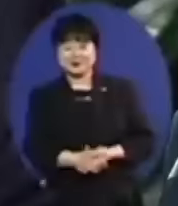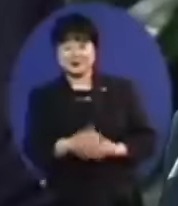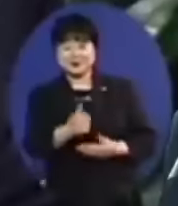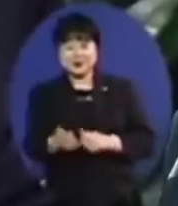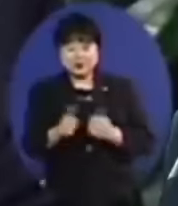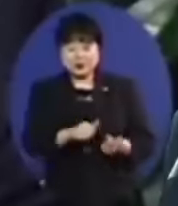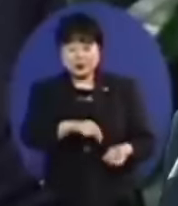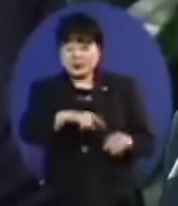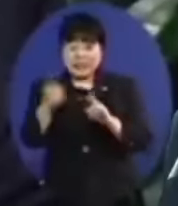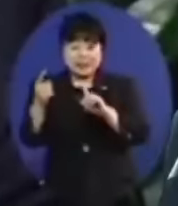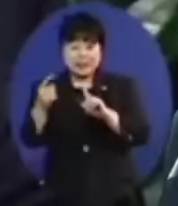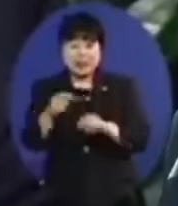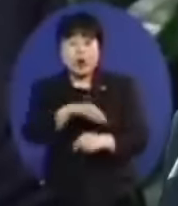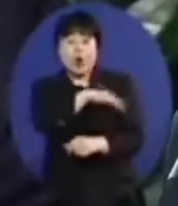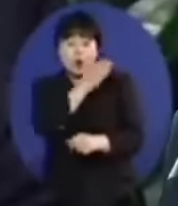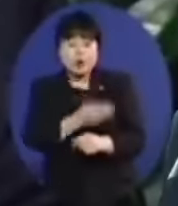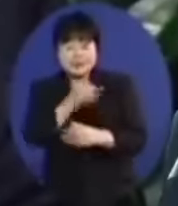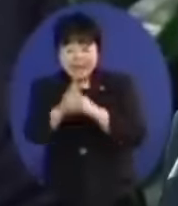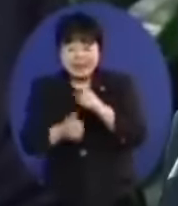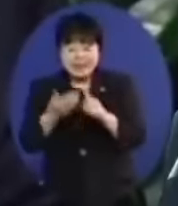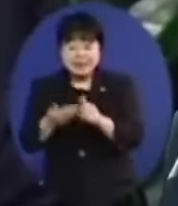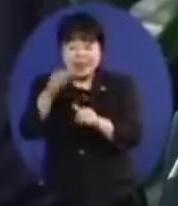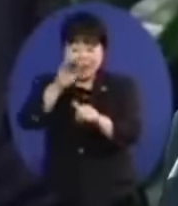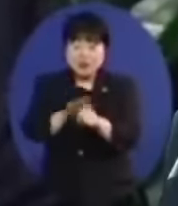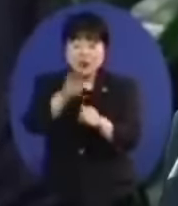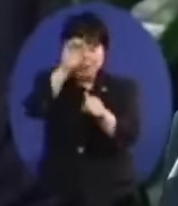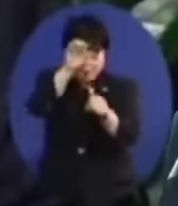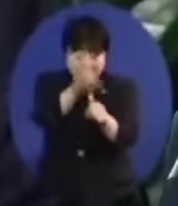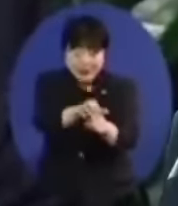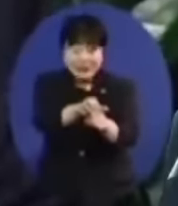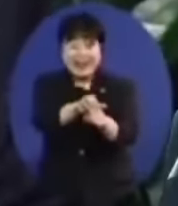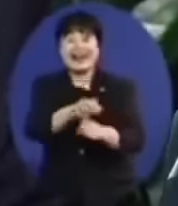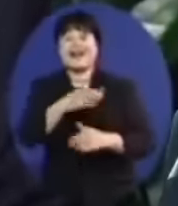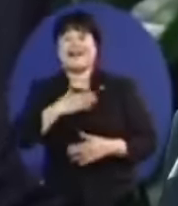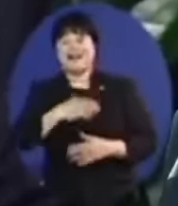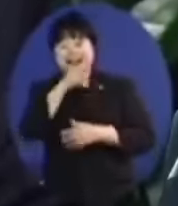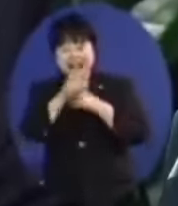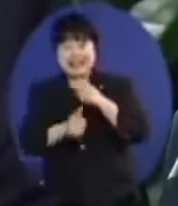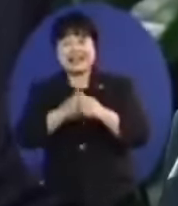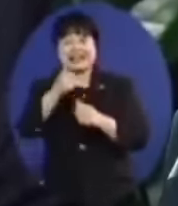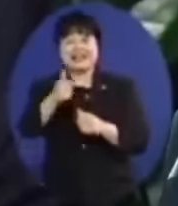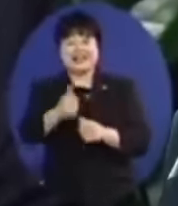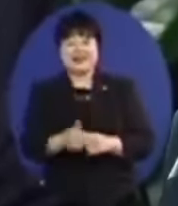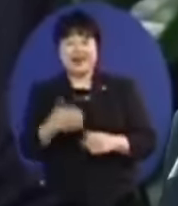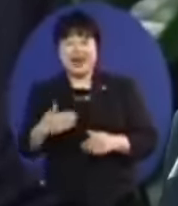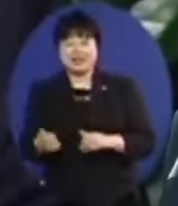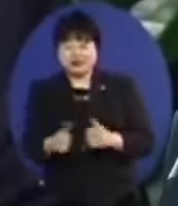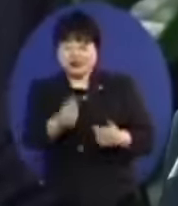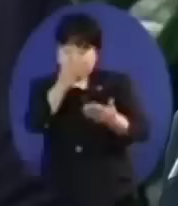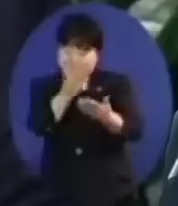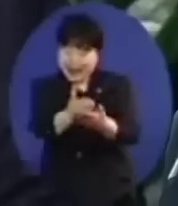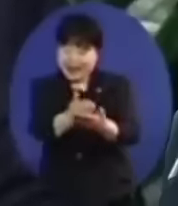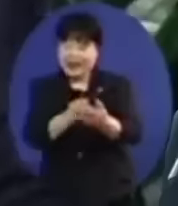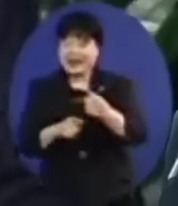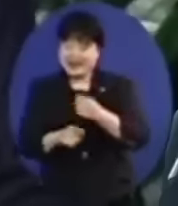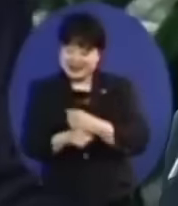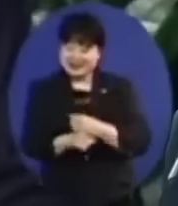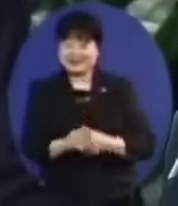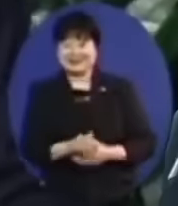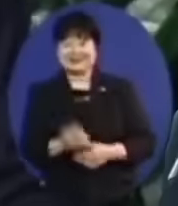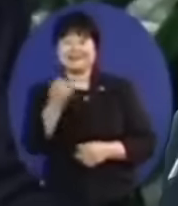죽고 사는 것이 하나님 손에 있습니다. 하나님이 아직 죽지 말라면 안